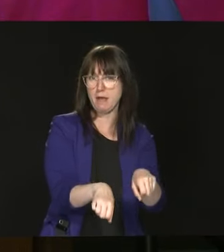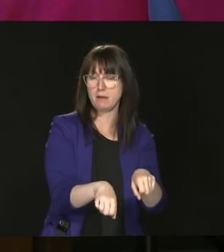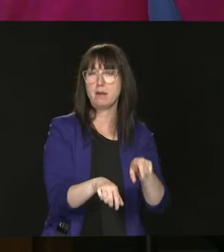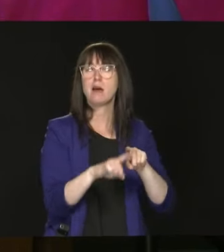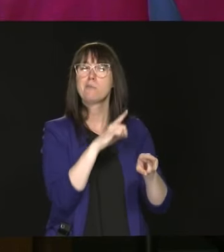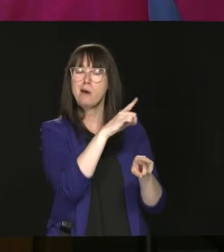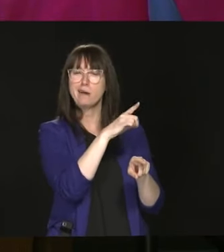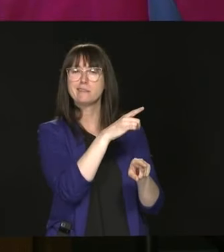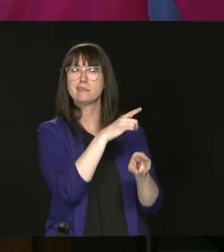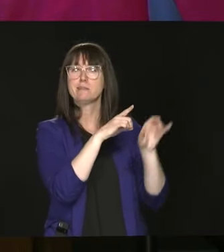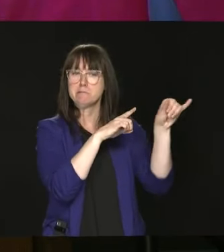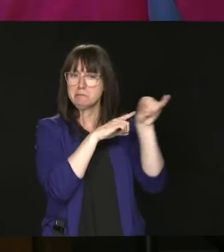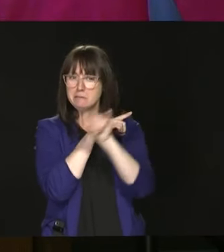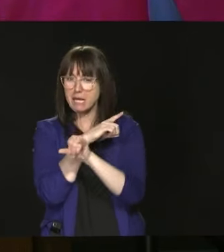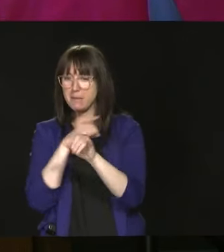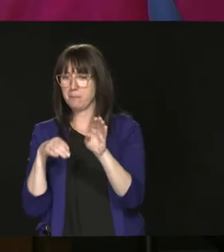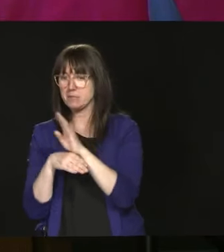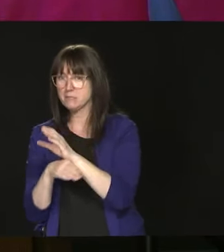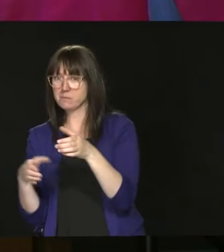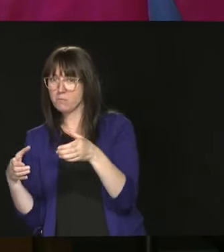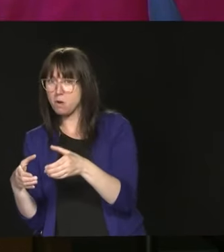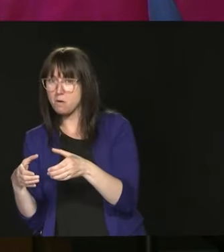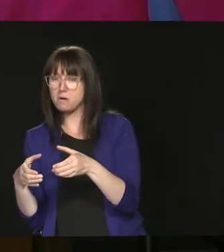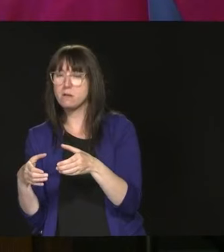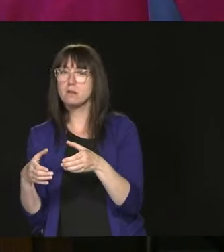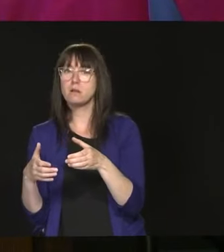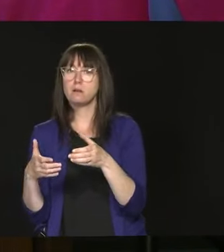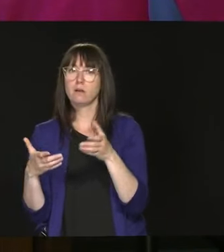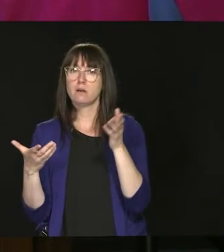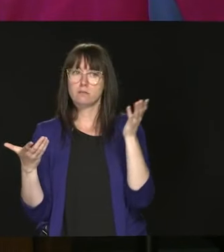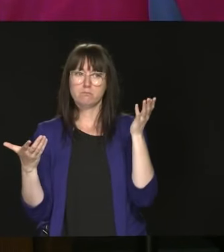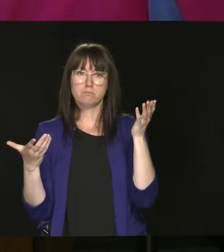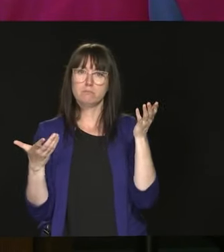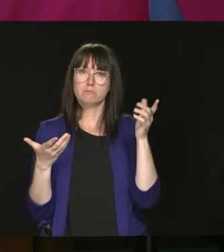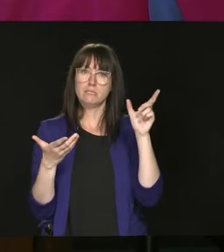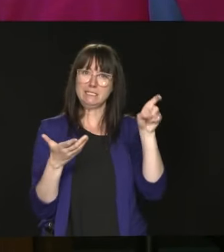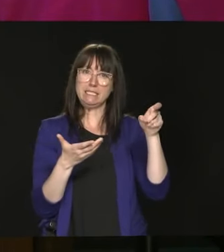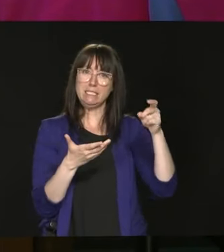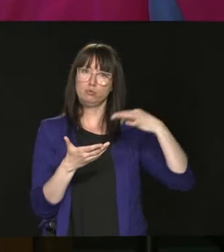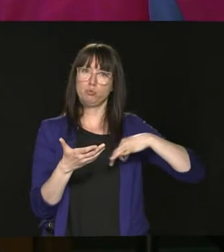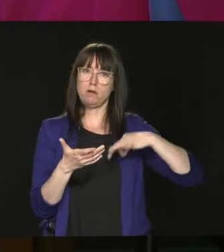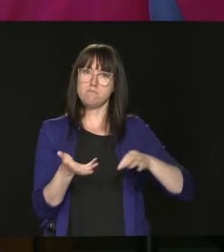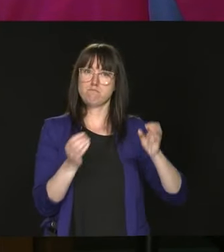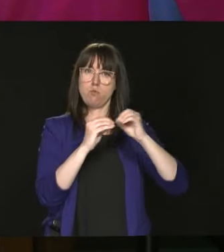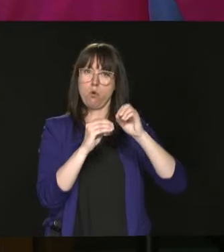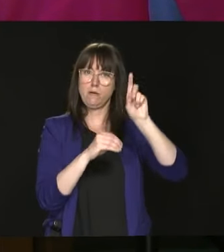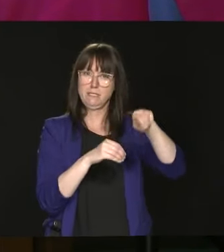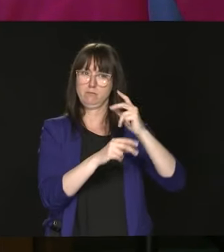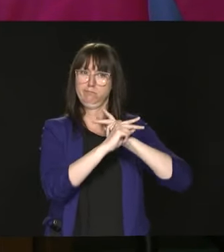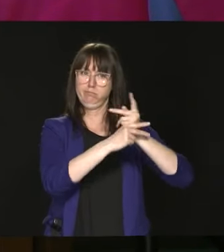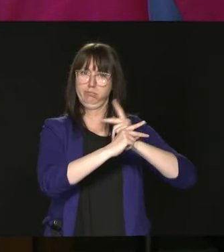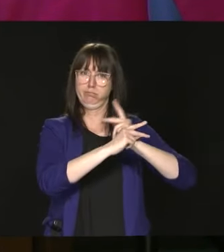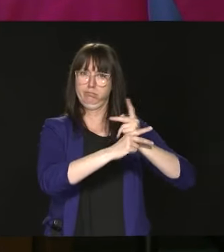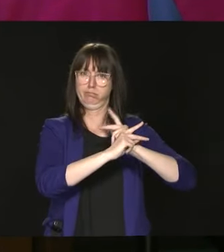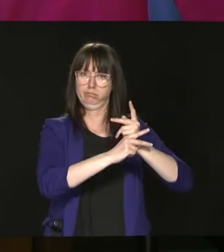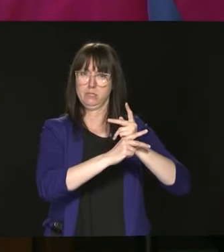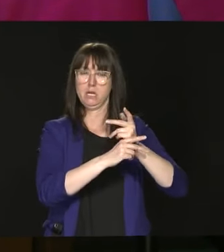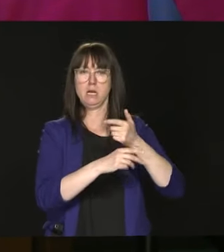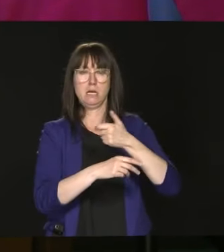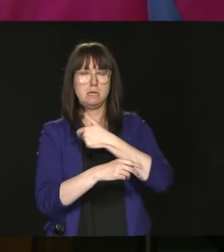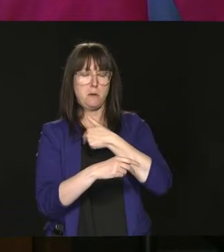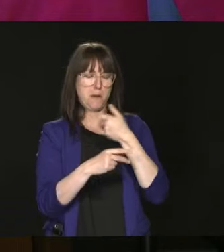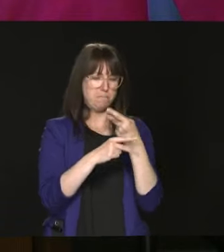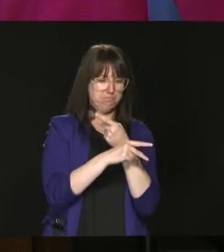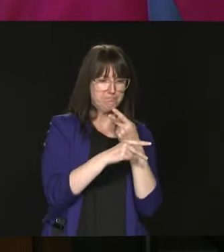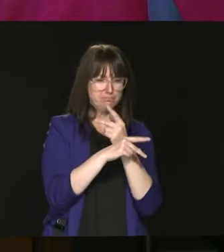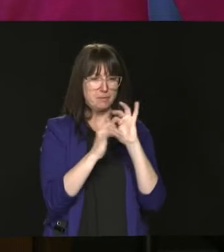très important. C'est pour ça que nous sommes en train de considérer comment nous pouvons avoir une assurance qu'il y a assez de crédit